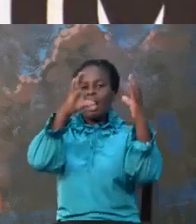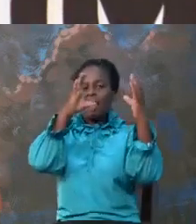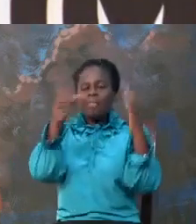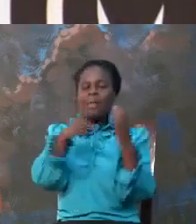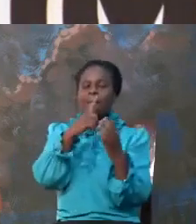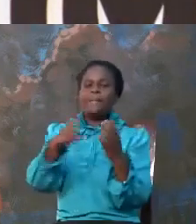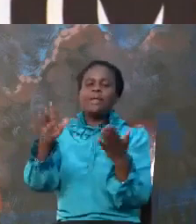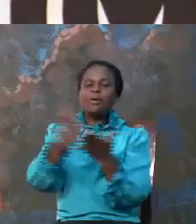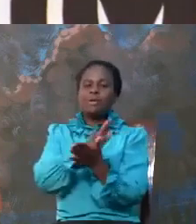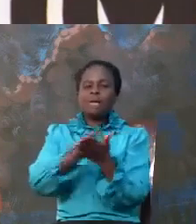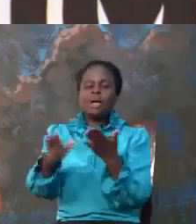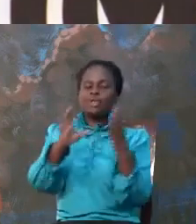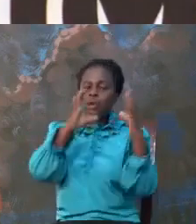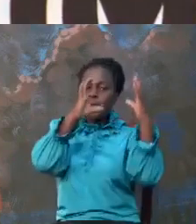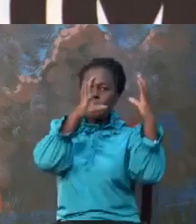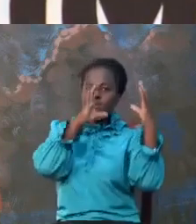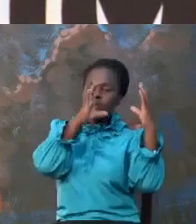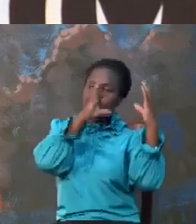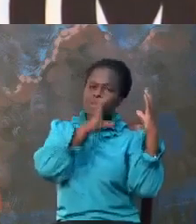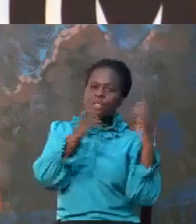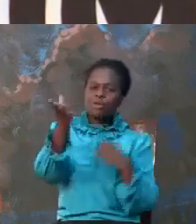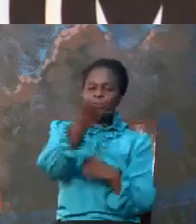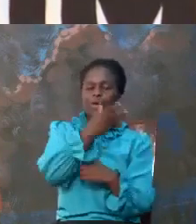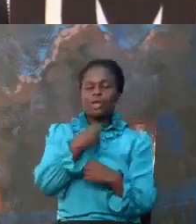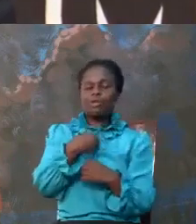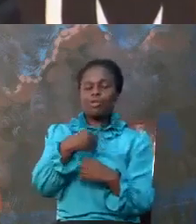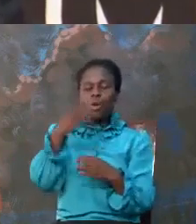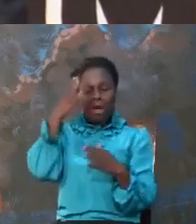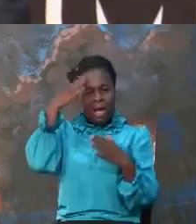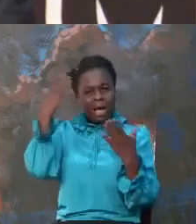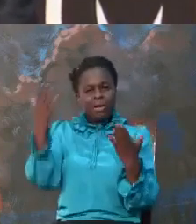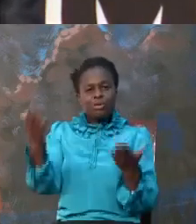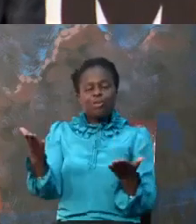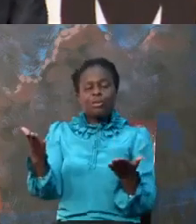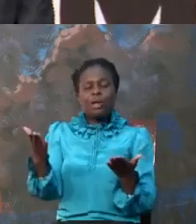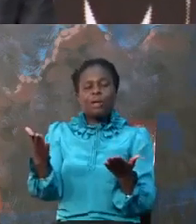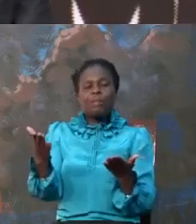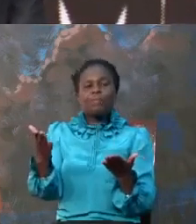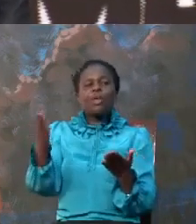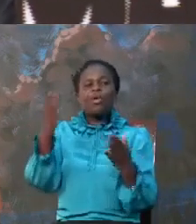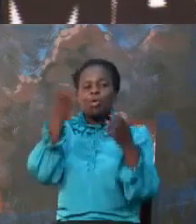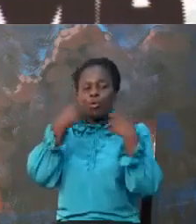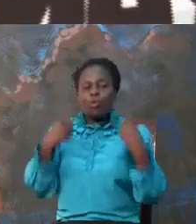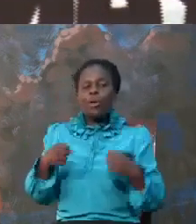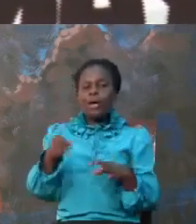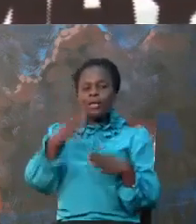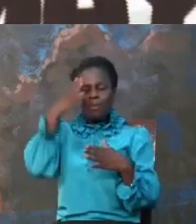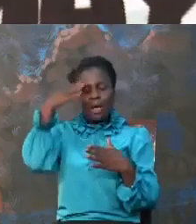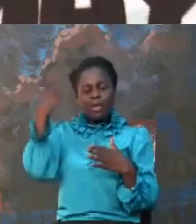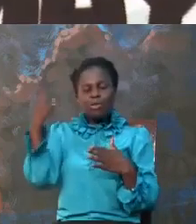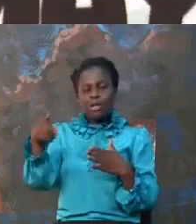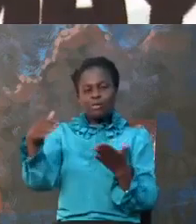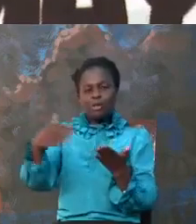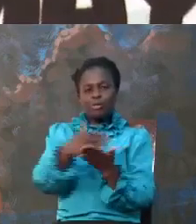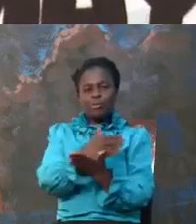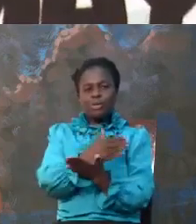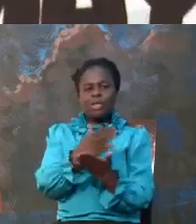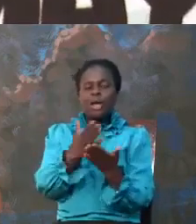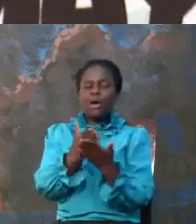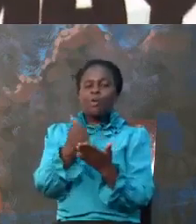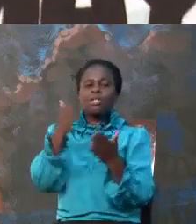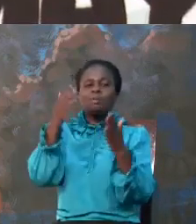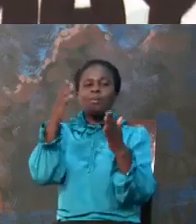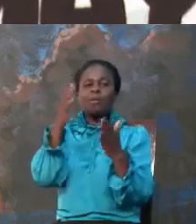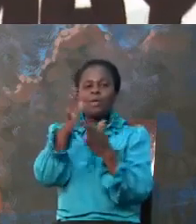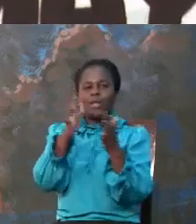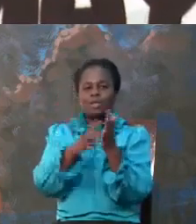mizigo yetu. Hatuna kuhani asiyejua tunachopitia. Alipitia, maana hakuwa baraika akiwa hapa,